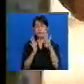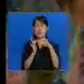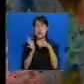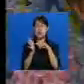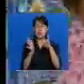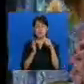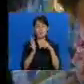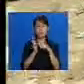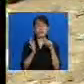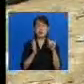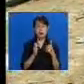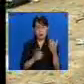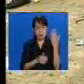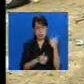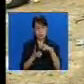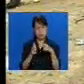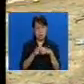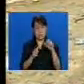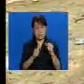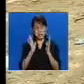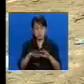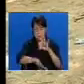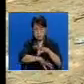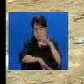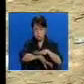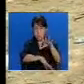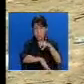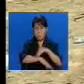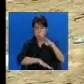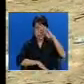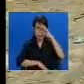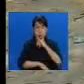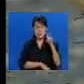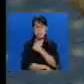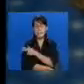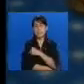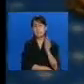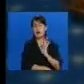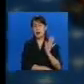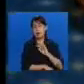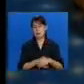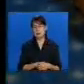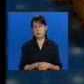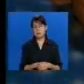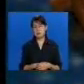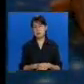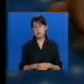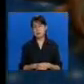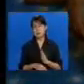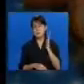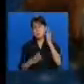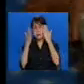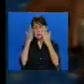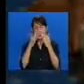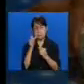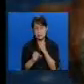งทำให้ผู้ป่วยด้วยโรคชิคุนกุนยาส่วนหนึ่งไม่ยอมไปพบแพทย์นายอูเซงเราะสะอาอายุ